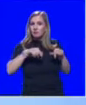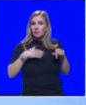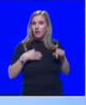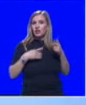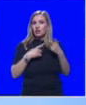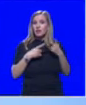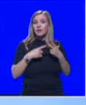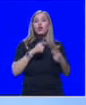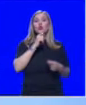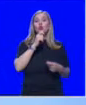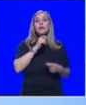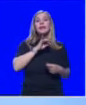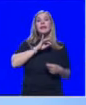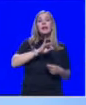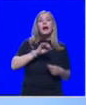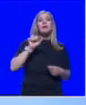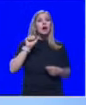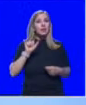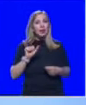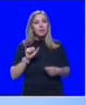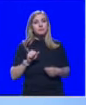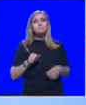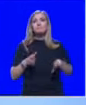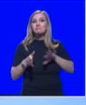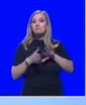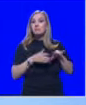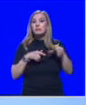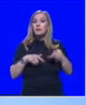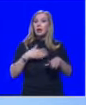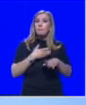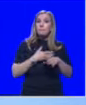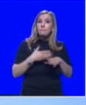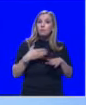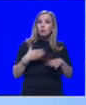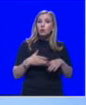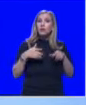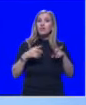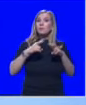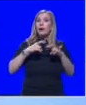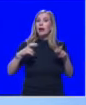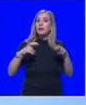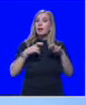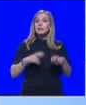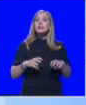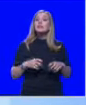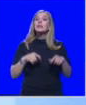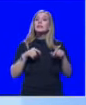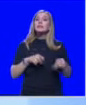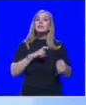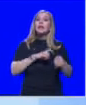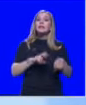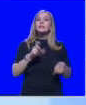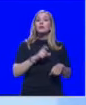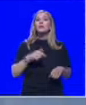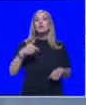нашия ефир, журналистът Илхан Андай. А сега продължаваме политически анализ с анализаторите Даниел Смилов и